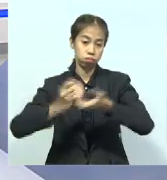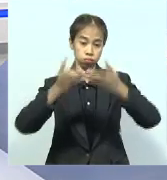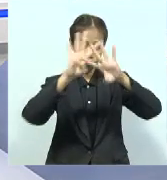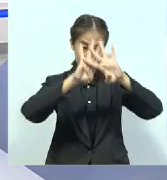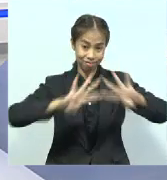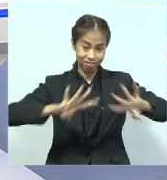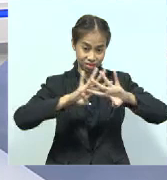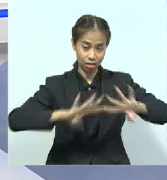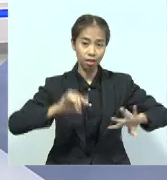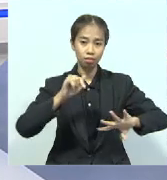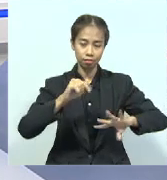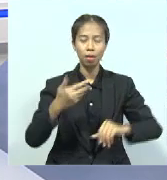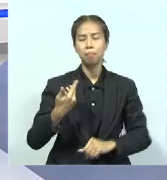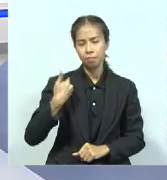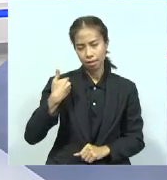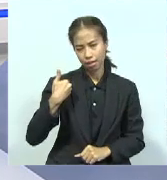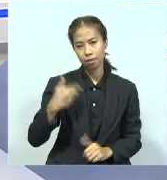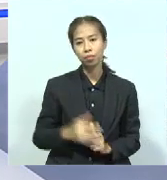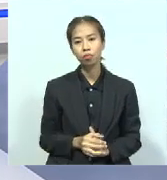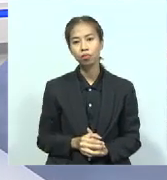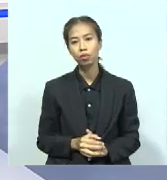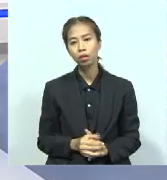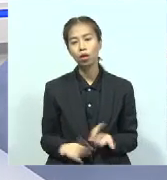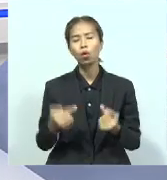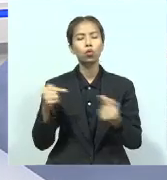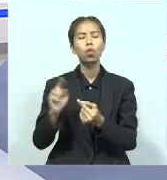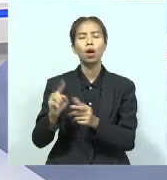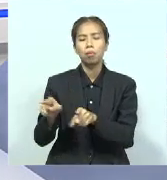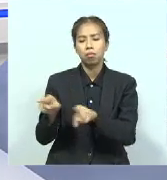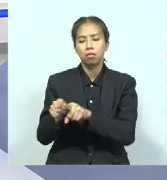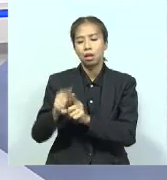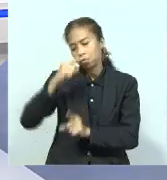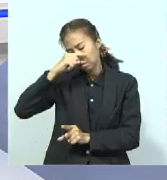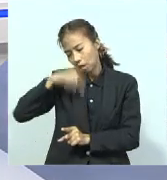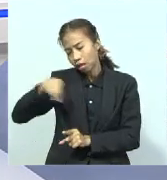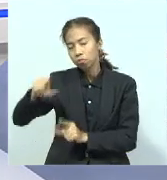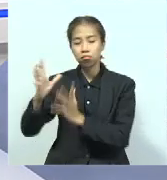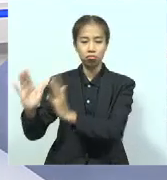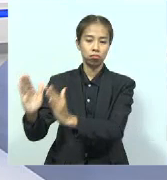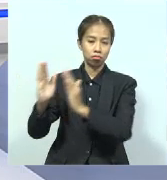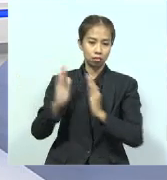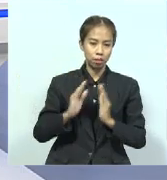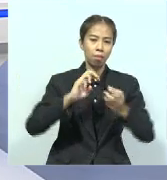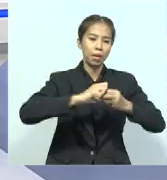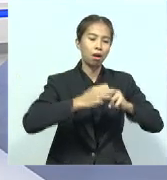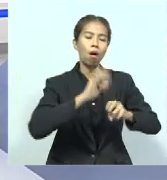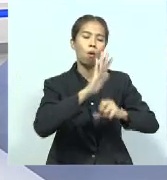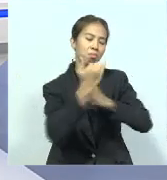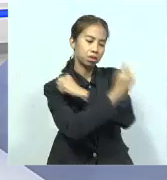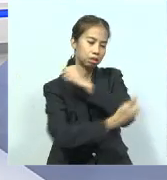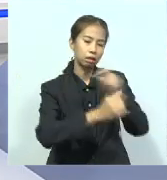งผิดกฎหมายหรือว่าอาเซียน IUU Task Force นั่นเองเขาจะใช้โมเดลของประเทศไทยในการแก้ไขปัญหาให้กับประเทศ